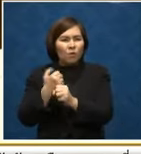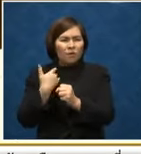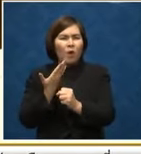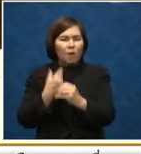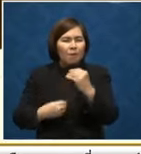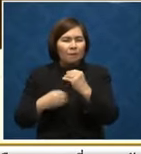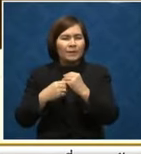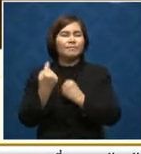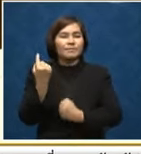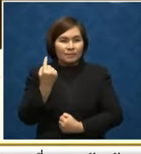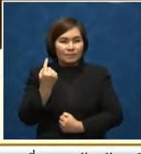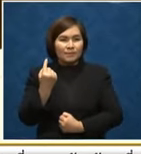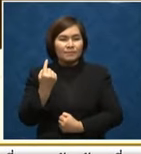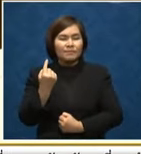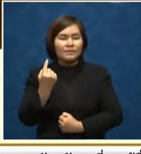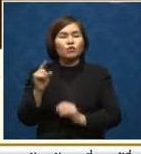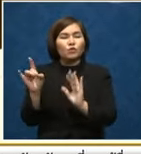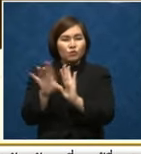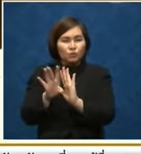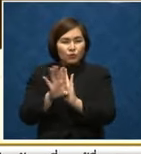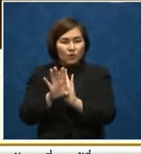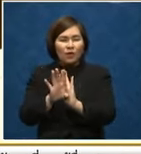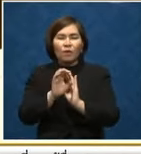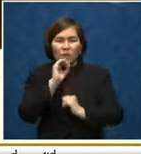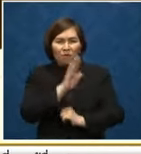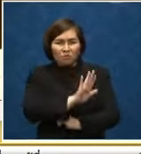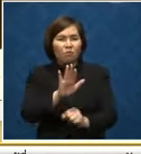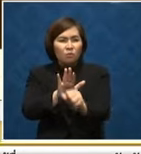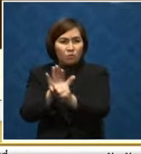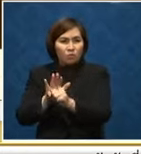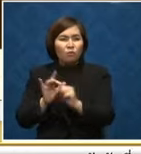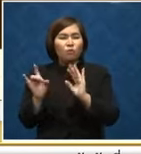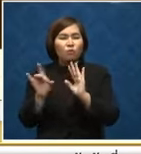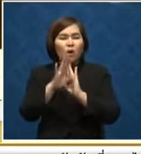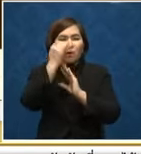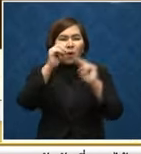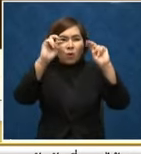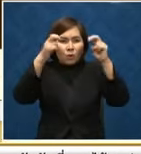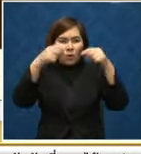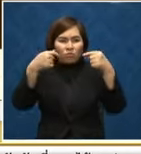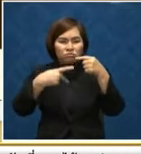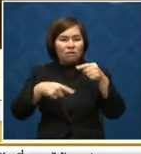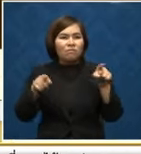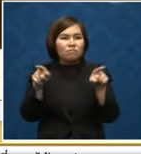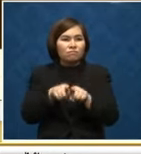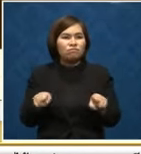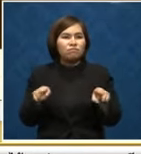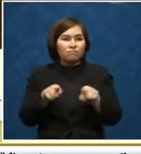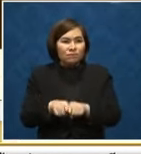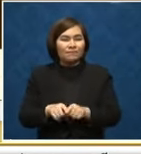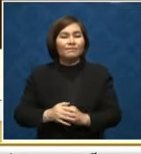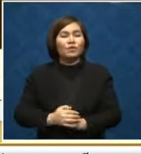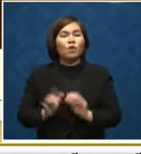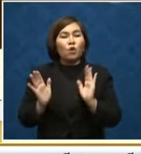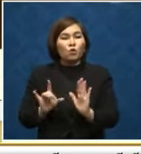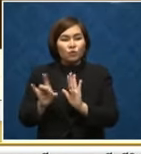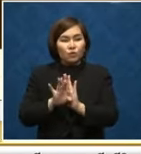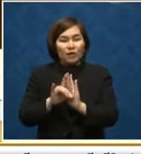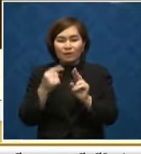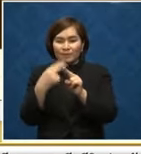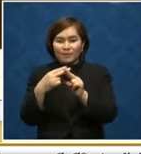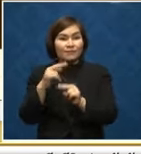ผมคิดว่าน่าจะเป็นคนสุดท้ายขออนุญาตจริงๆนะครับเพราะว่าประเด็นมันจะซ้ำๆแล้วก็คือคุณณัฐวุฒิบัวประทุมน